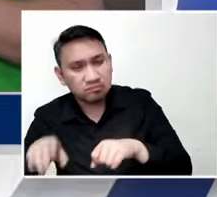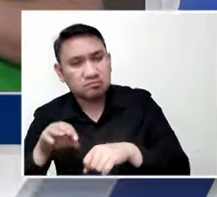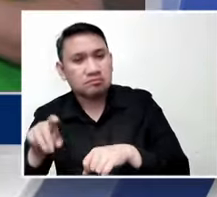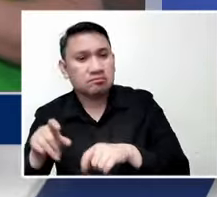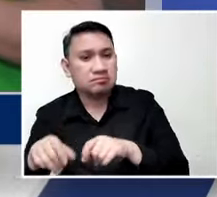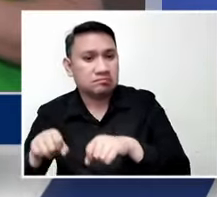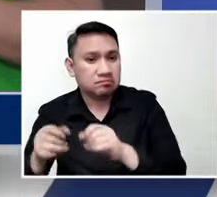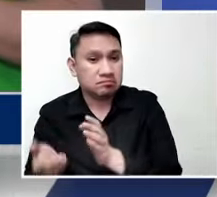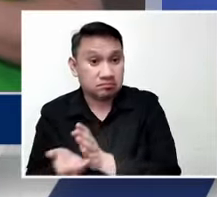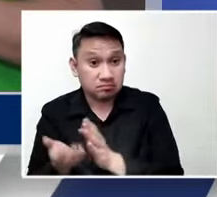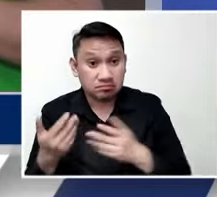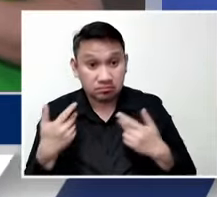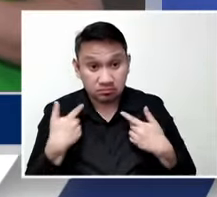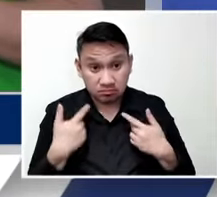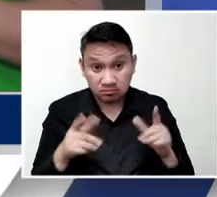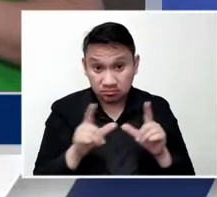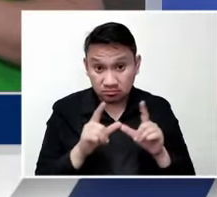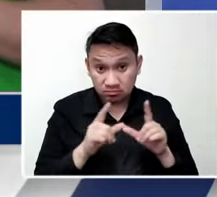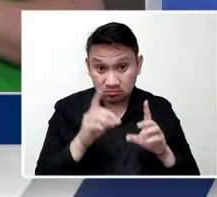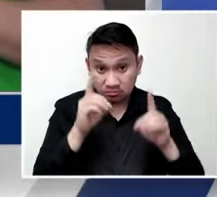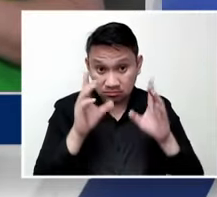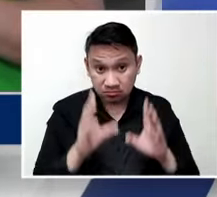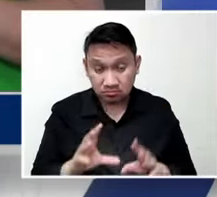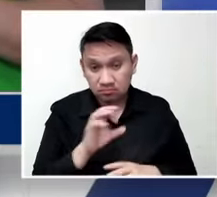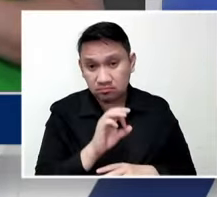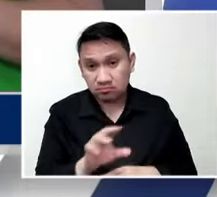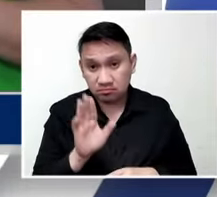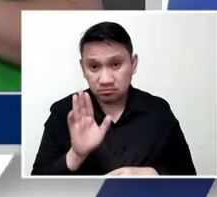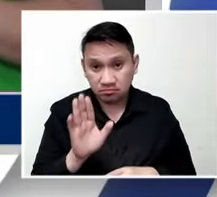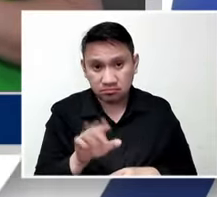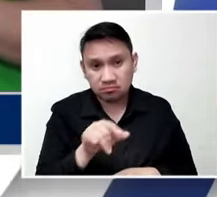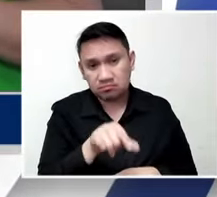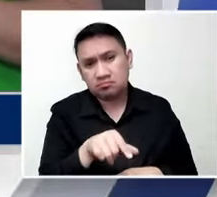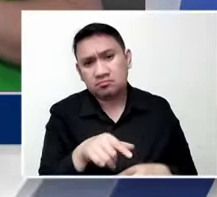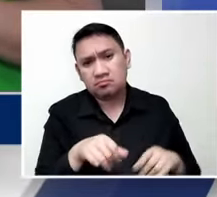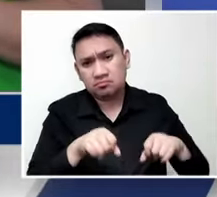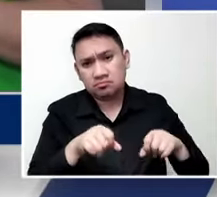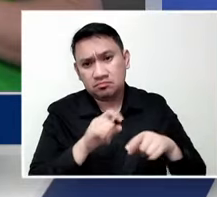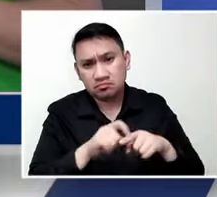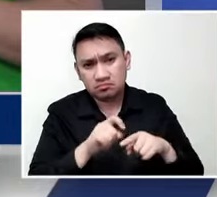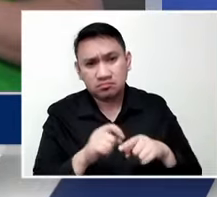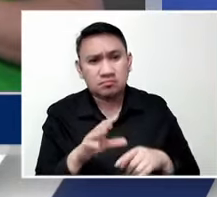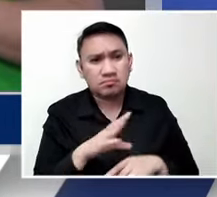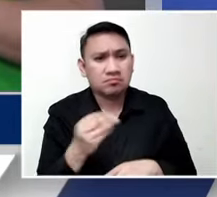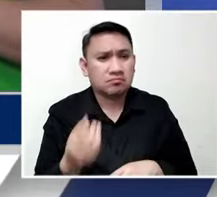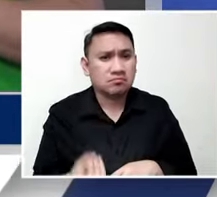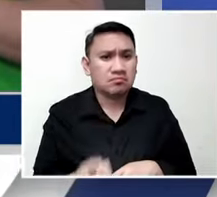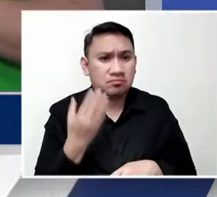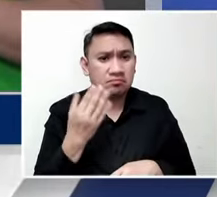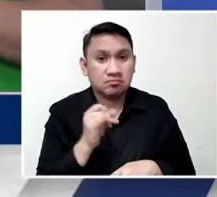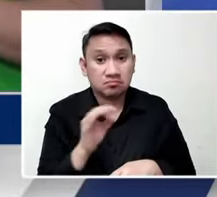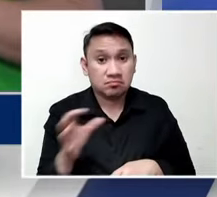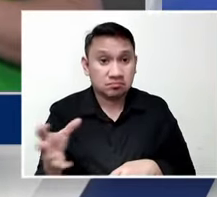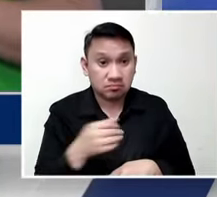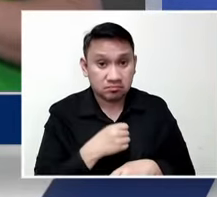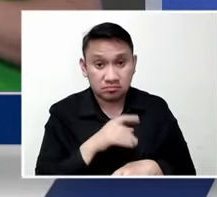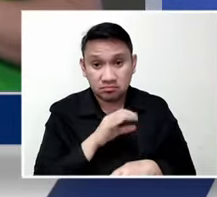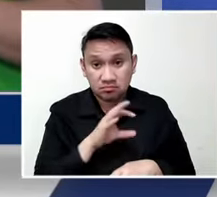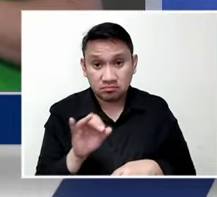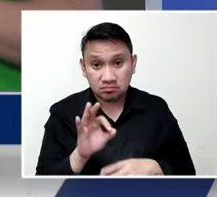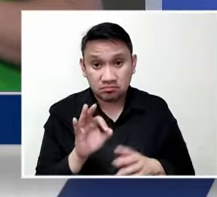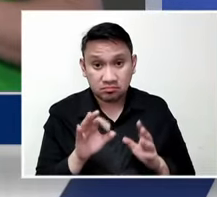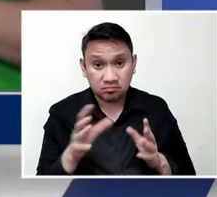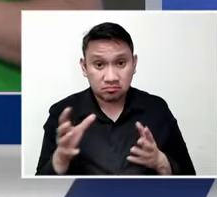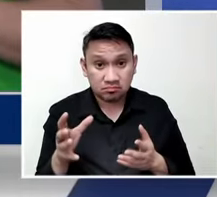may mga lisensya ang driver o may lisensya ang kanilang e-bike o e-trike? At magkano ang tubos kapag sa mga pagtinubos mo yung